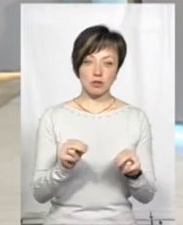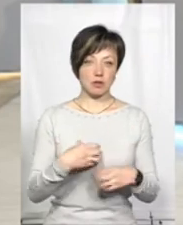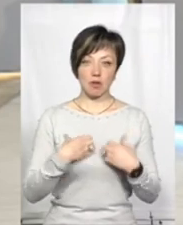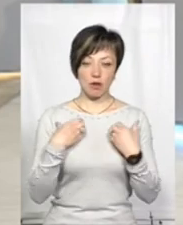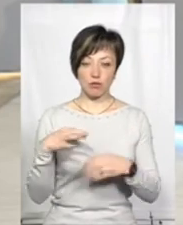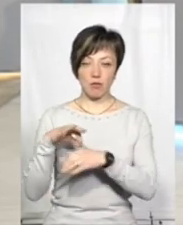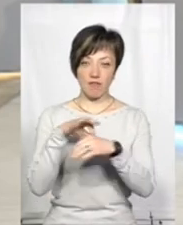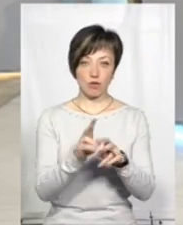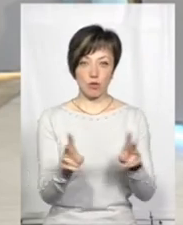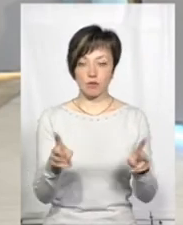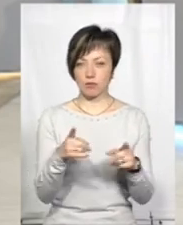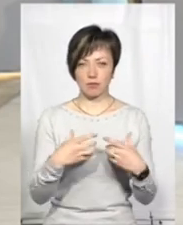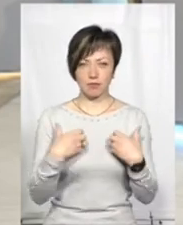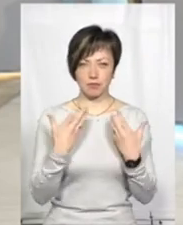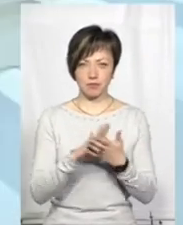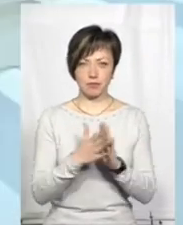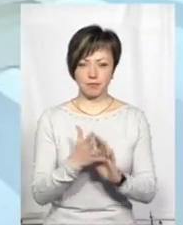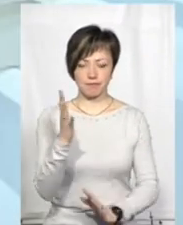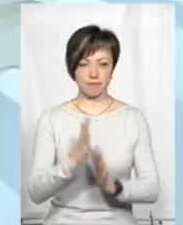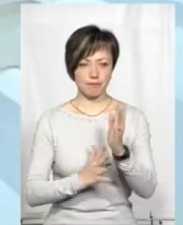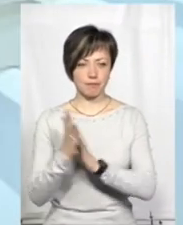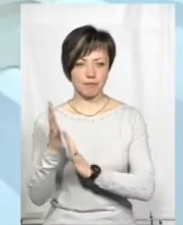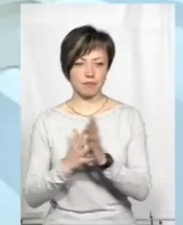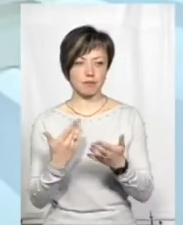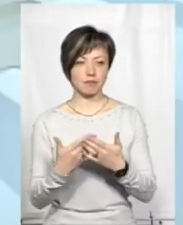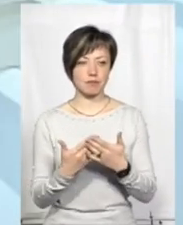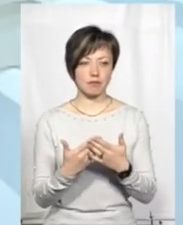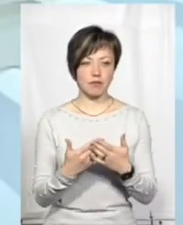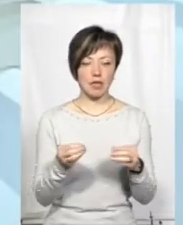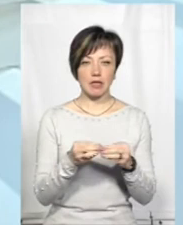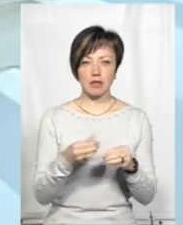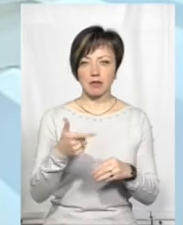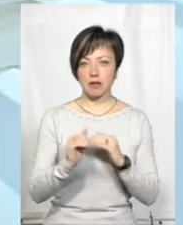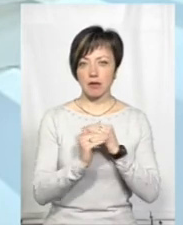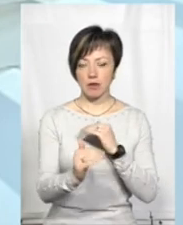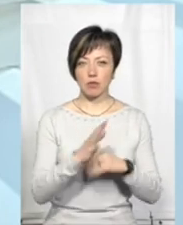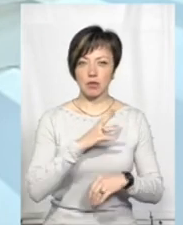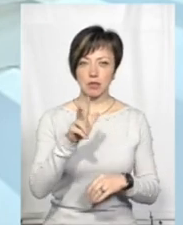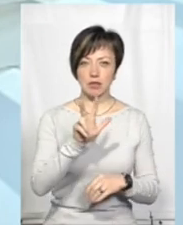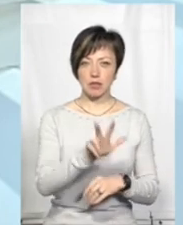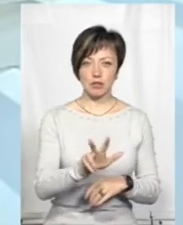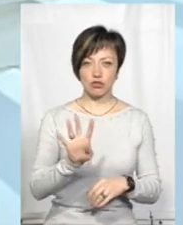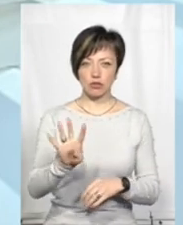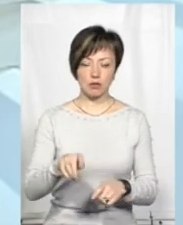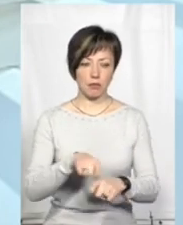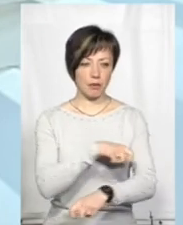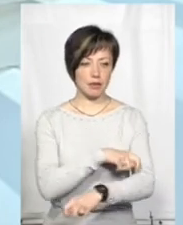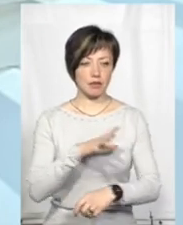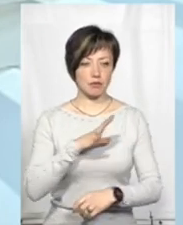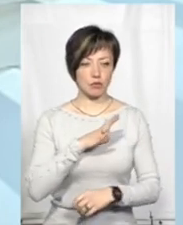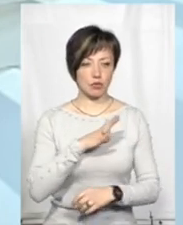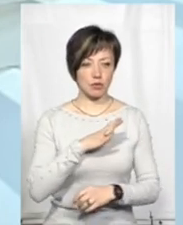було когось привезти, тому що там були зарослі, там порядка десятки гектарів, які були там 3-4 метри, були